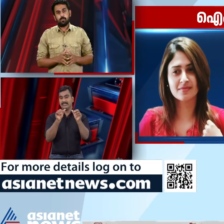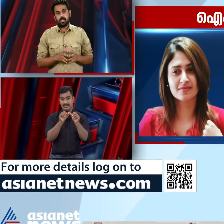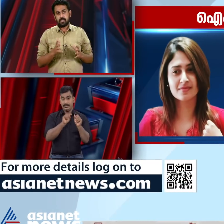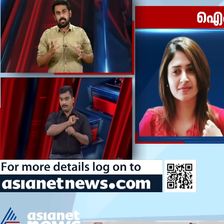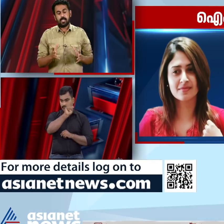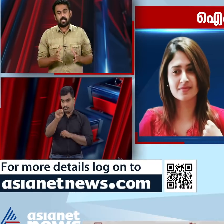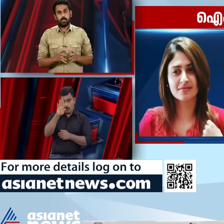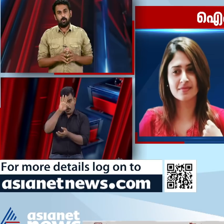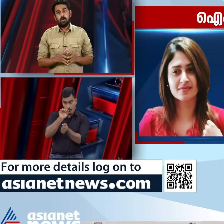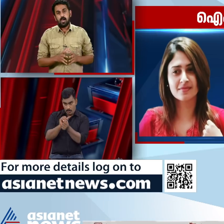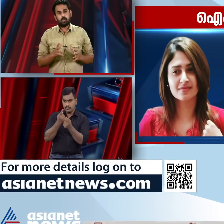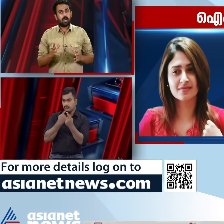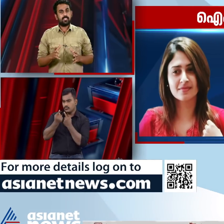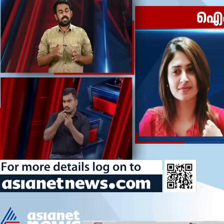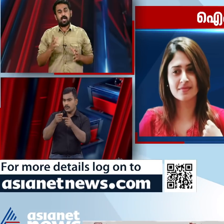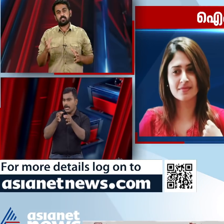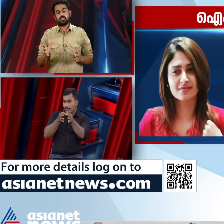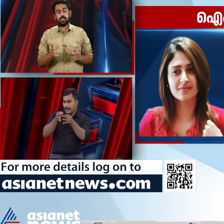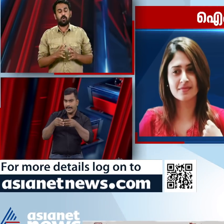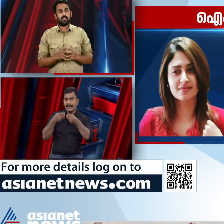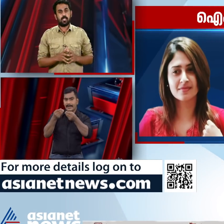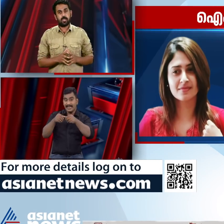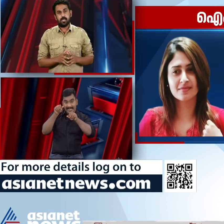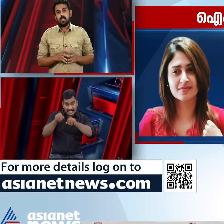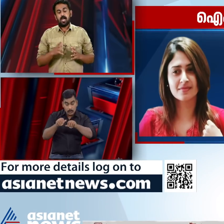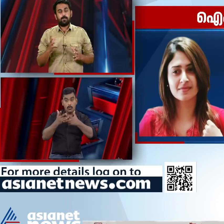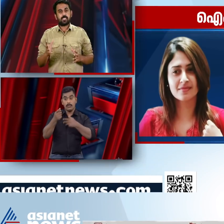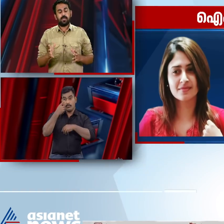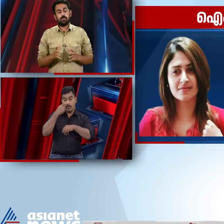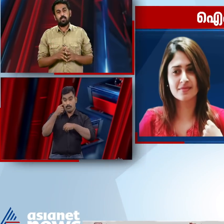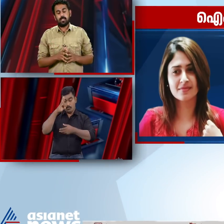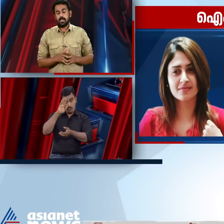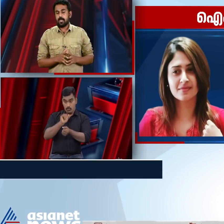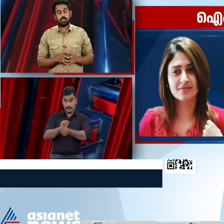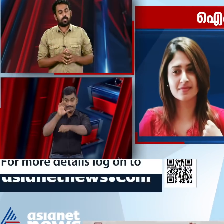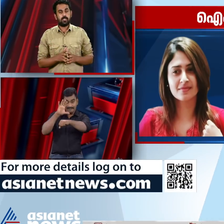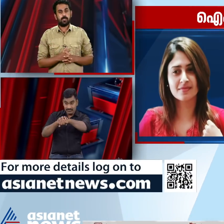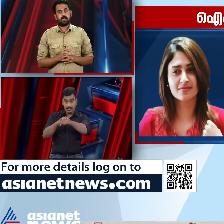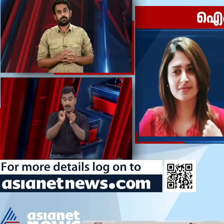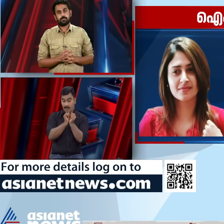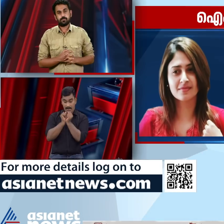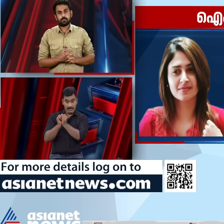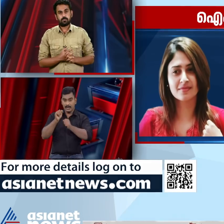മുന്നിൽ തെളിയിക്കാൻ കഴിയുമോ അതോ ഐഷയെ അറസ്റ്റ് ചെയ്യുമോ എന്ന് നമുക്ക് അല്പസമയത്തിനുള്ളിൽ തന്നെ അറിയാൻ കഴിയും. ലക്ഷ്മി,